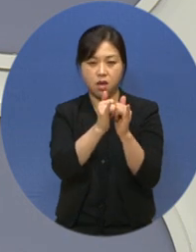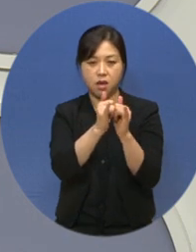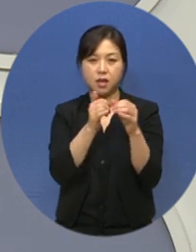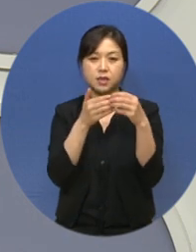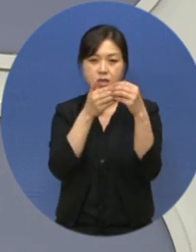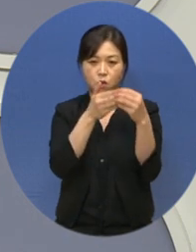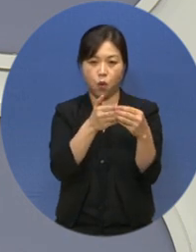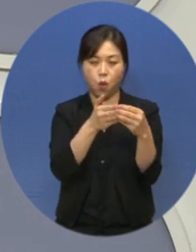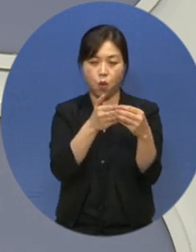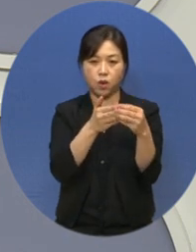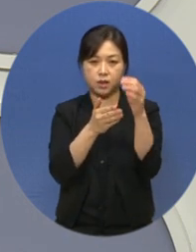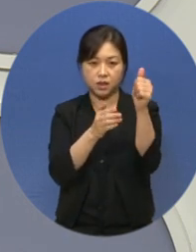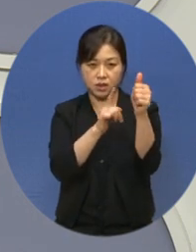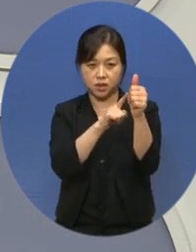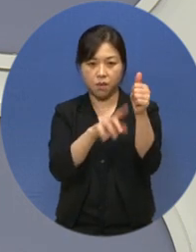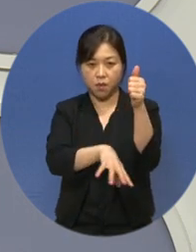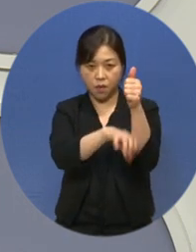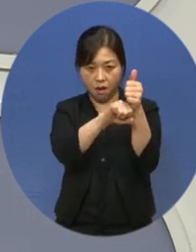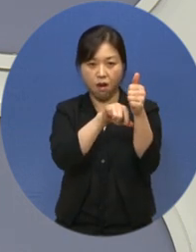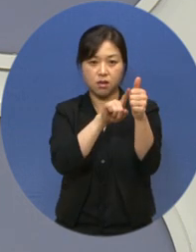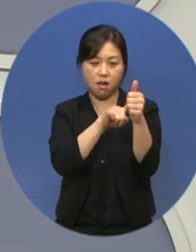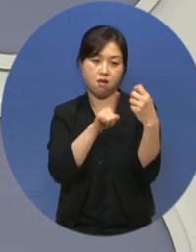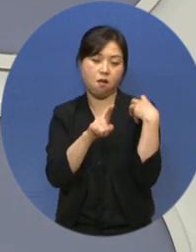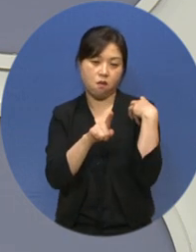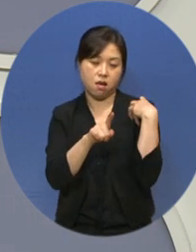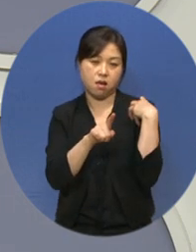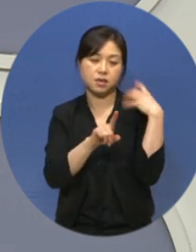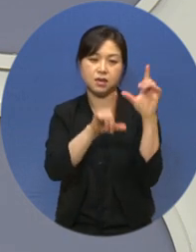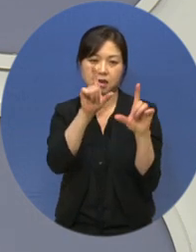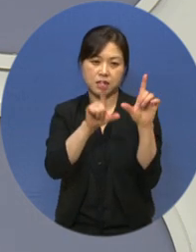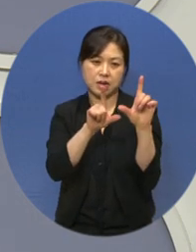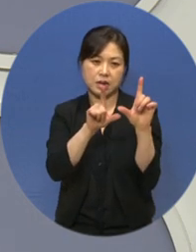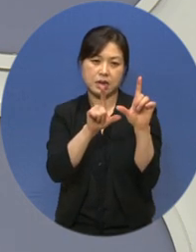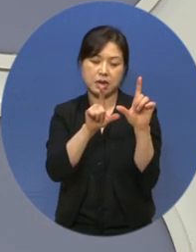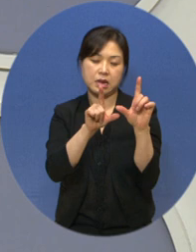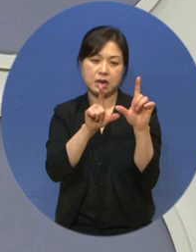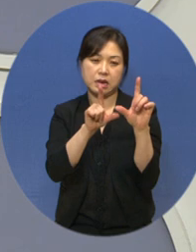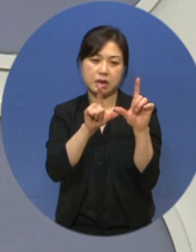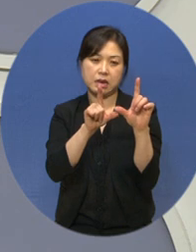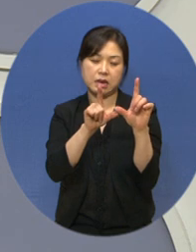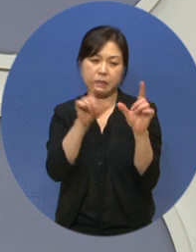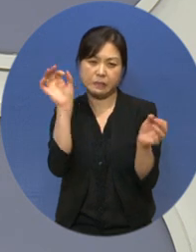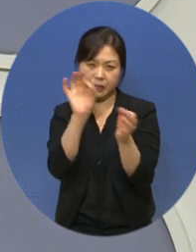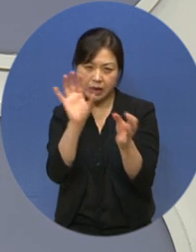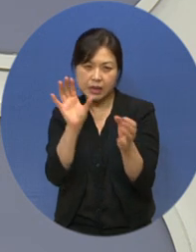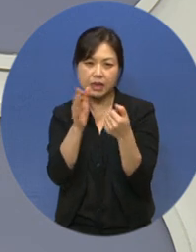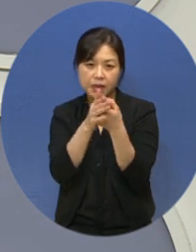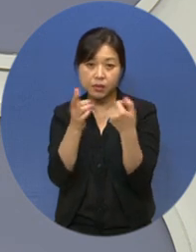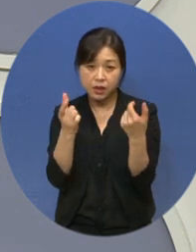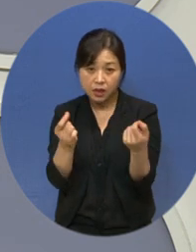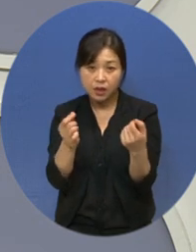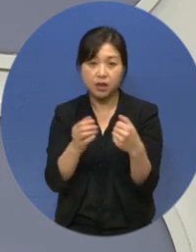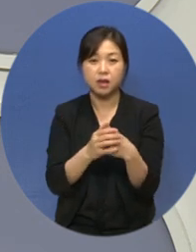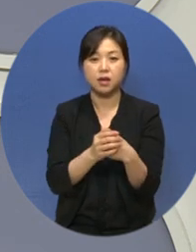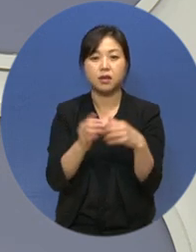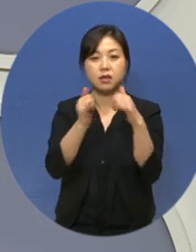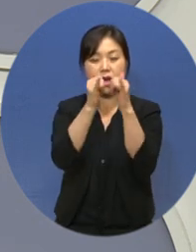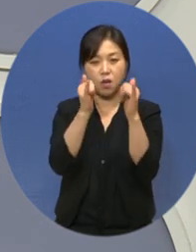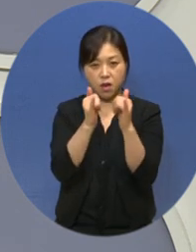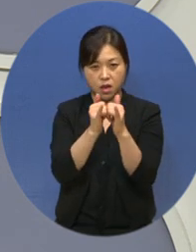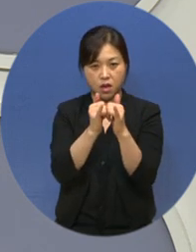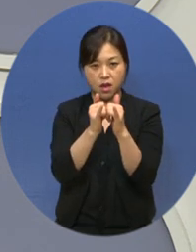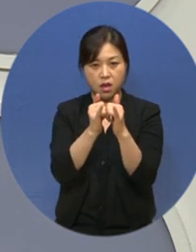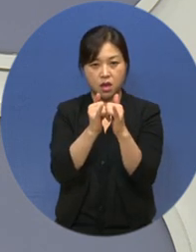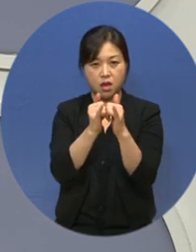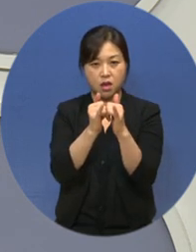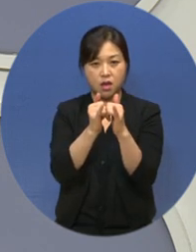비롯되어 지 않습니까 4 예 그러면 일단 우리 사회에 대한 책임이 시 역사와 민 주된 책임이 있는 사람이 정치